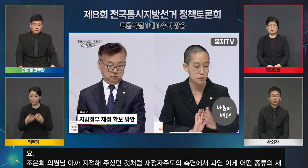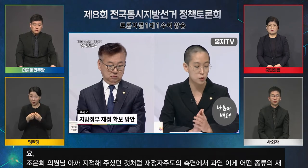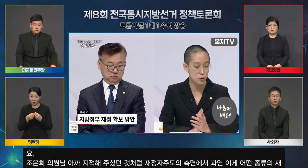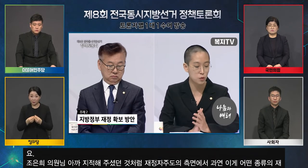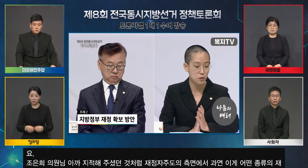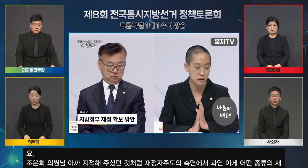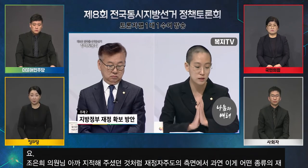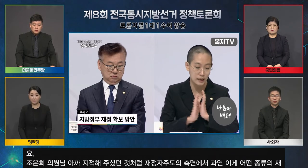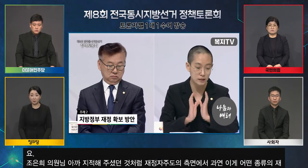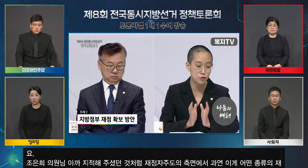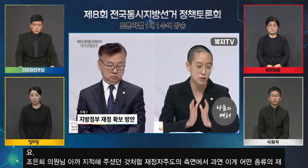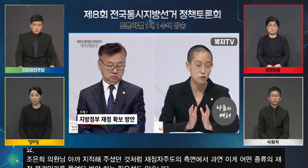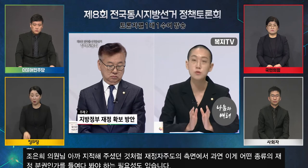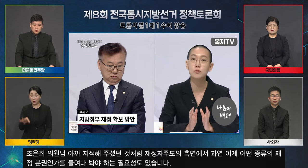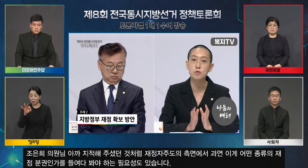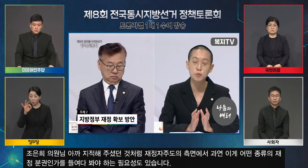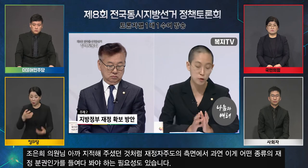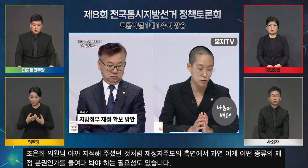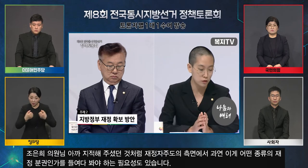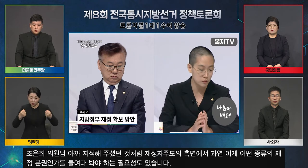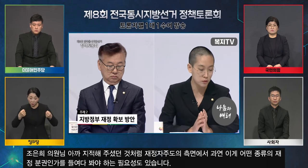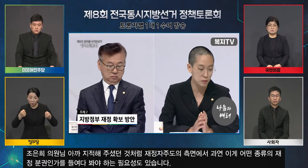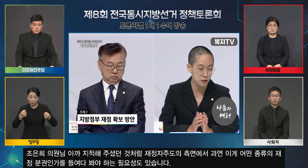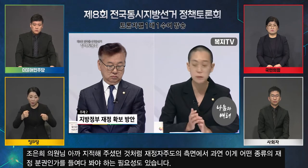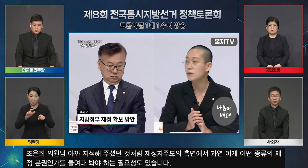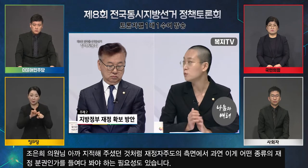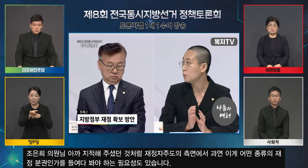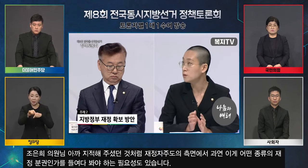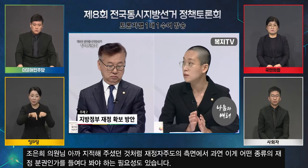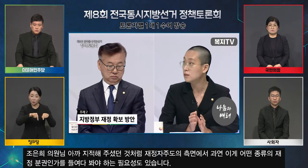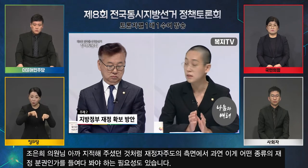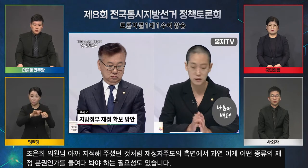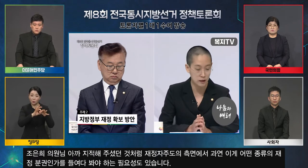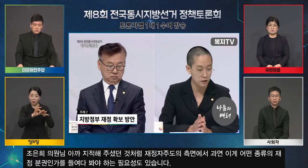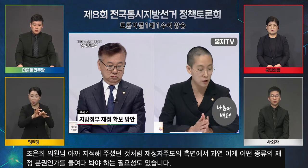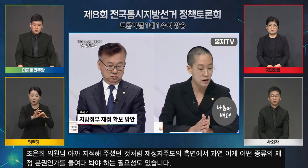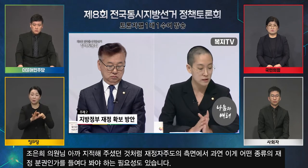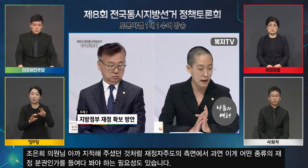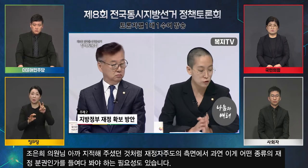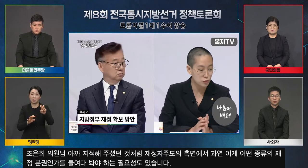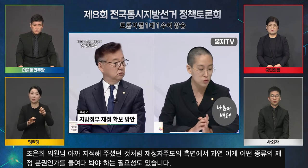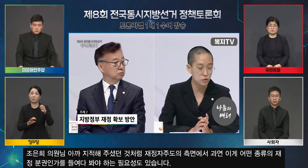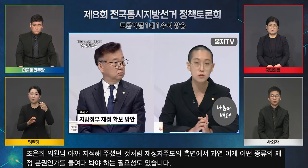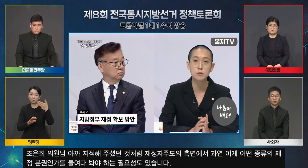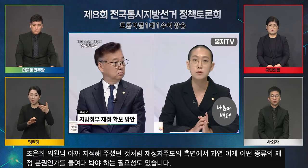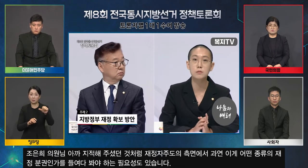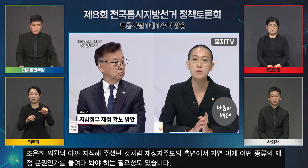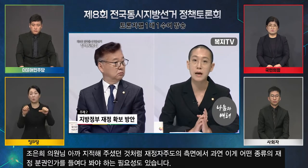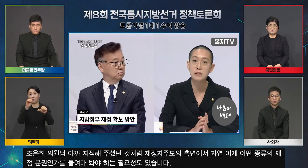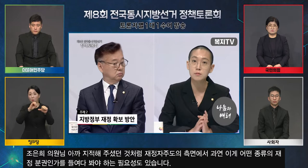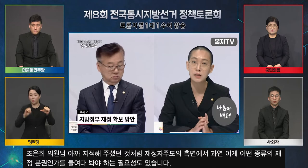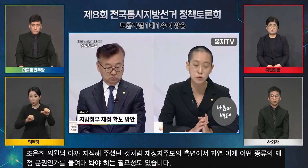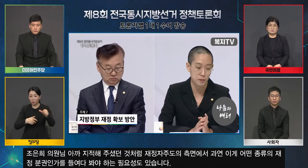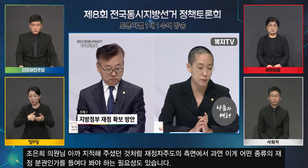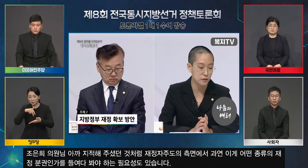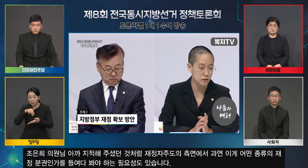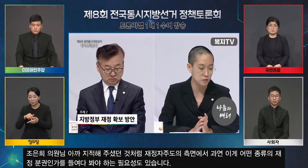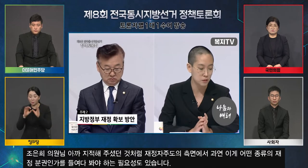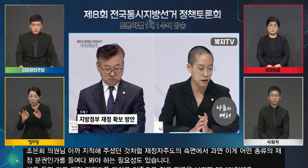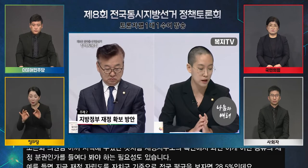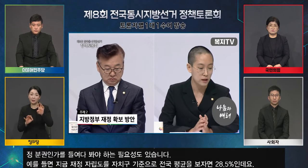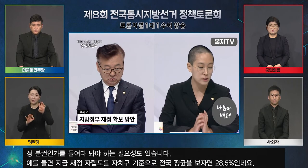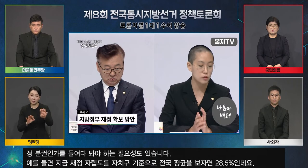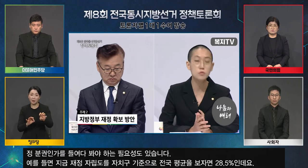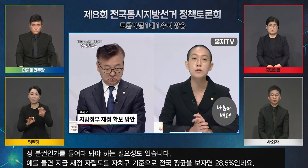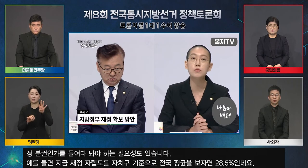재정자립도를 자치구 기준으로 전국 평균을 보자면 28.5%인데요. 자주도 기준에서 보자면 44.8